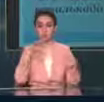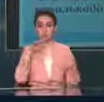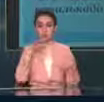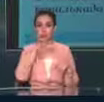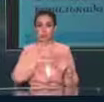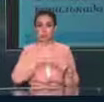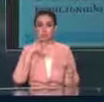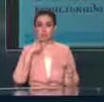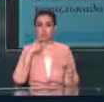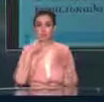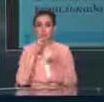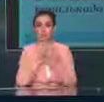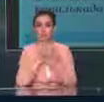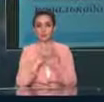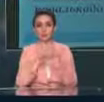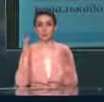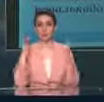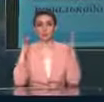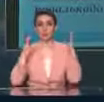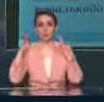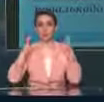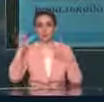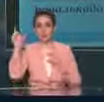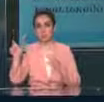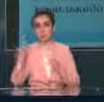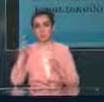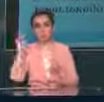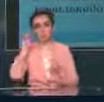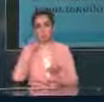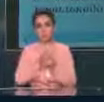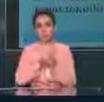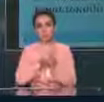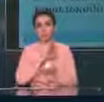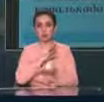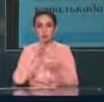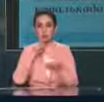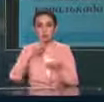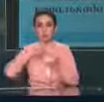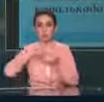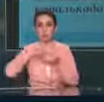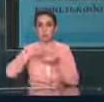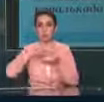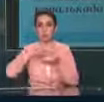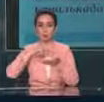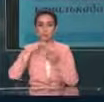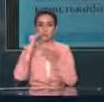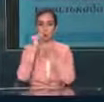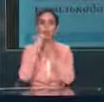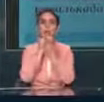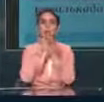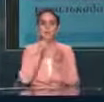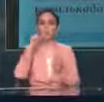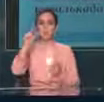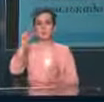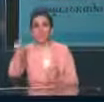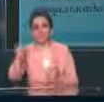иноязычной лексики студент не было бы на занятие так как запрограммировал пойти на прием к врачу совершенно неверно мы не